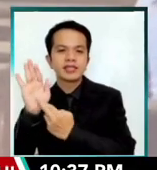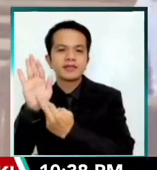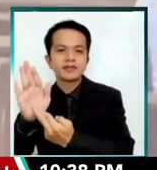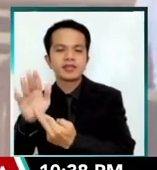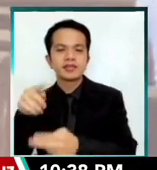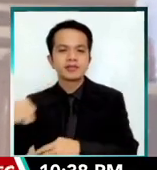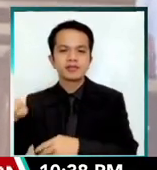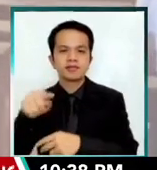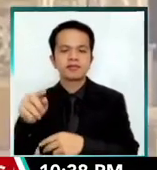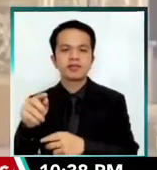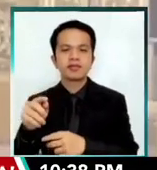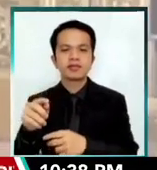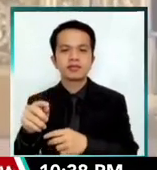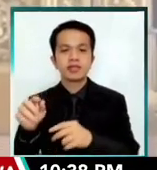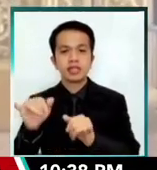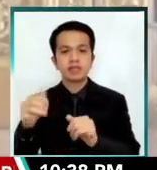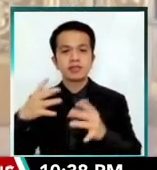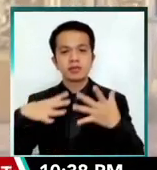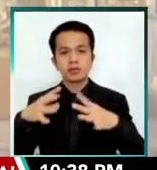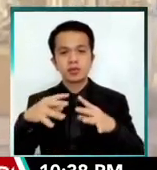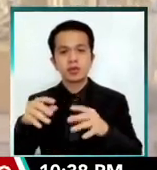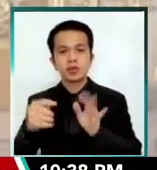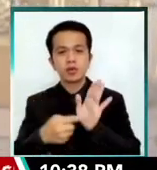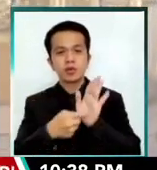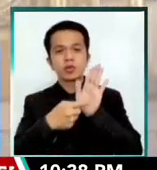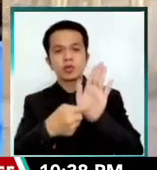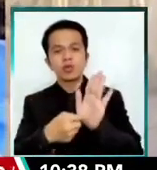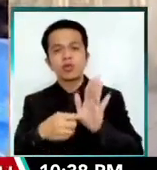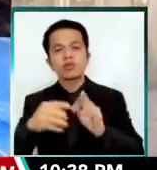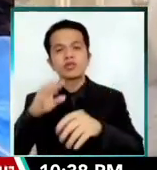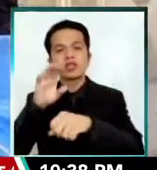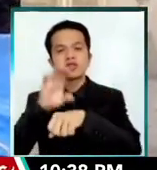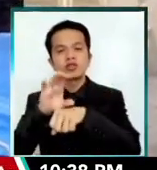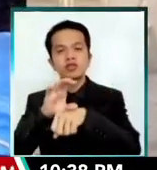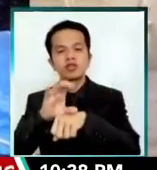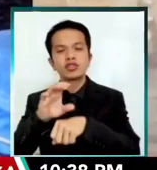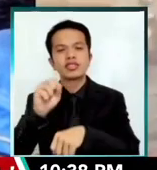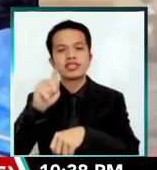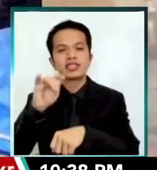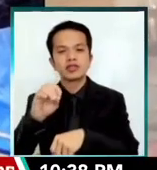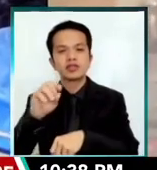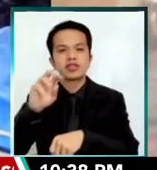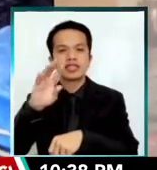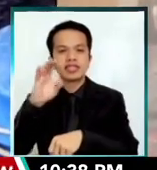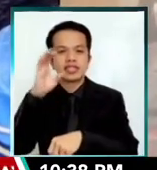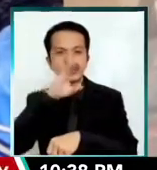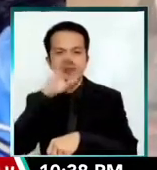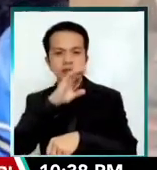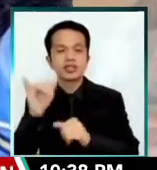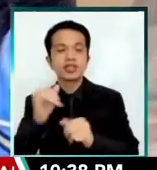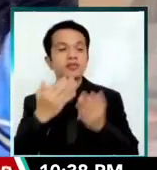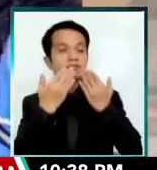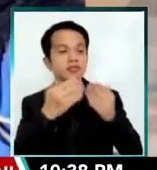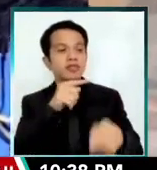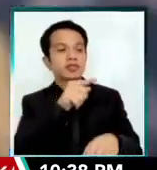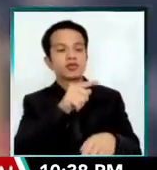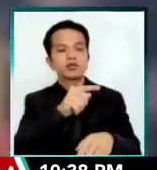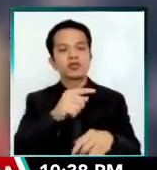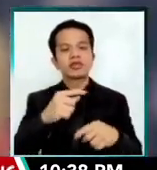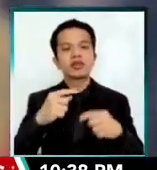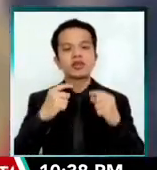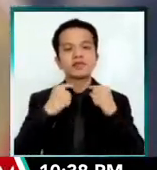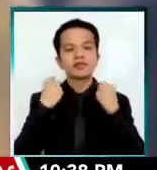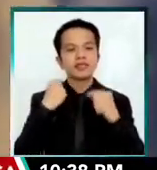sa Basilica Minore del Santo Niño de Cebu at nagpasalamat kay Cebu Bishop Ruben Labajo. Pero ayon kay